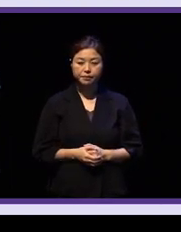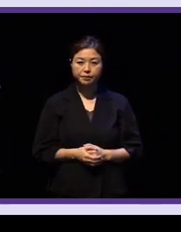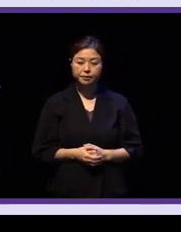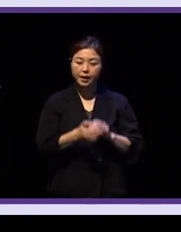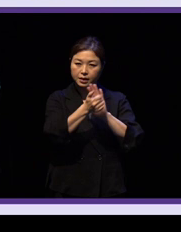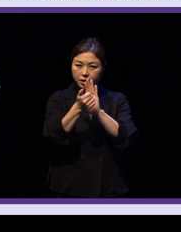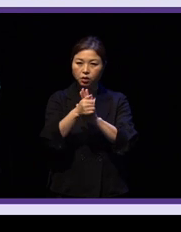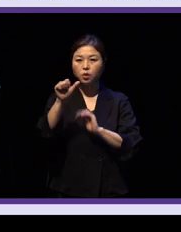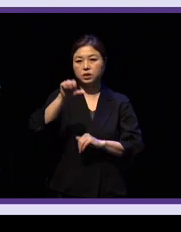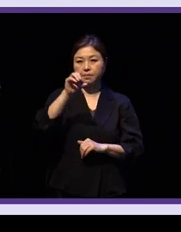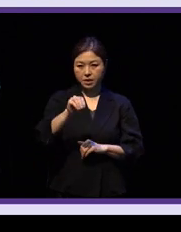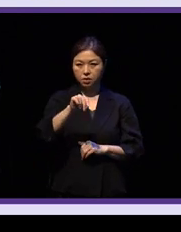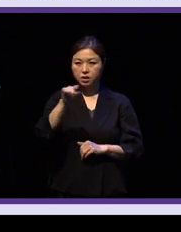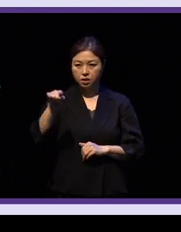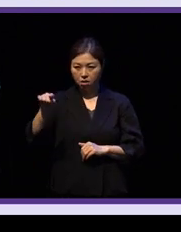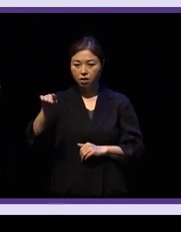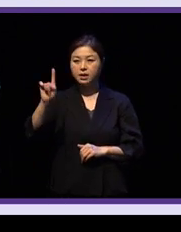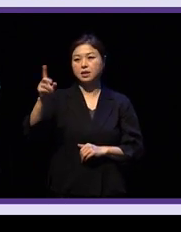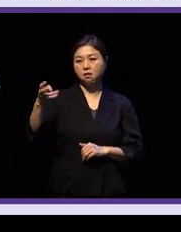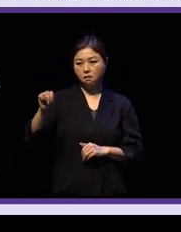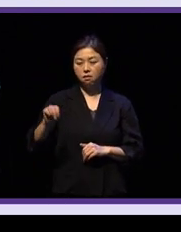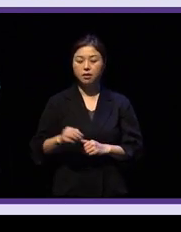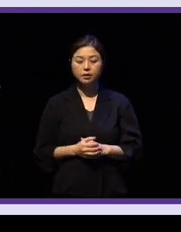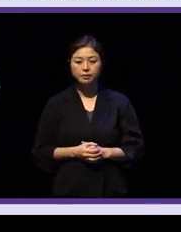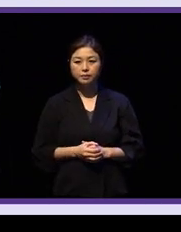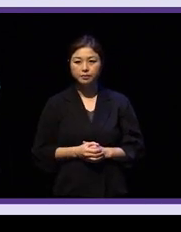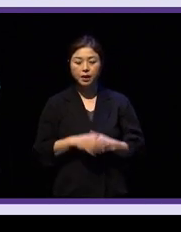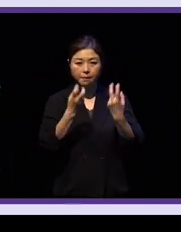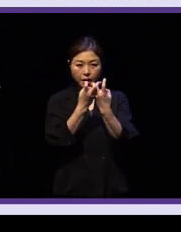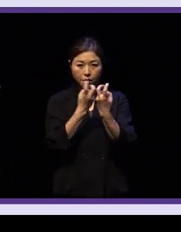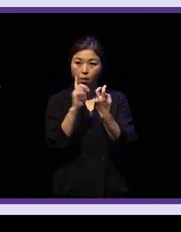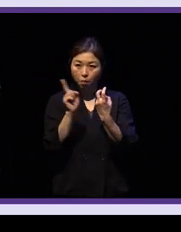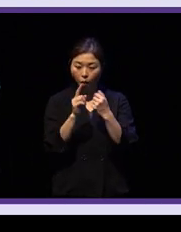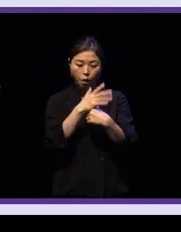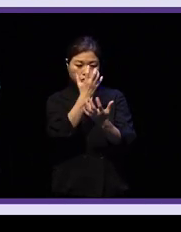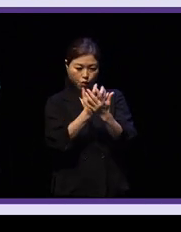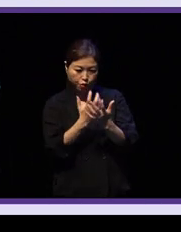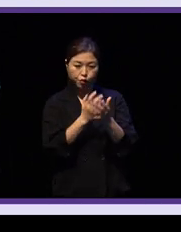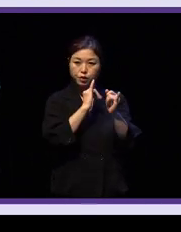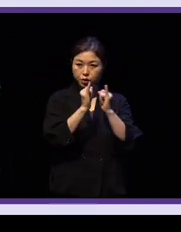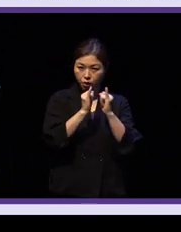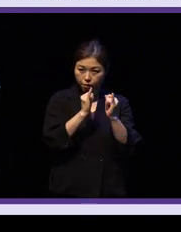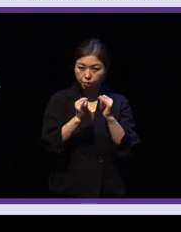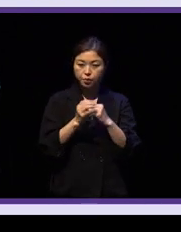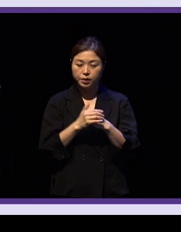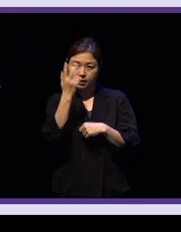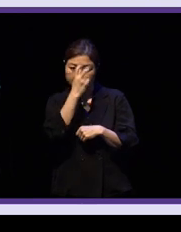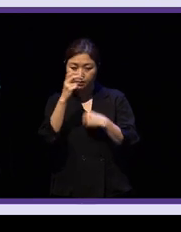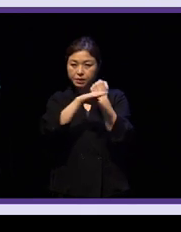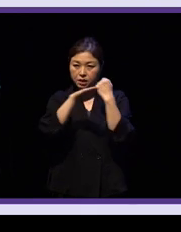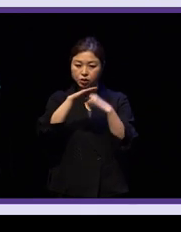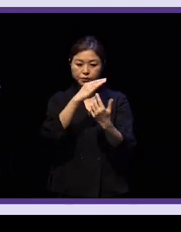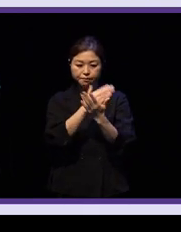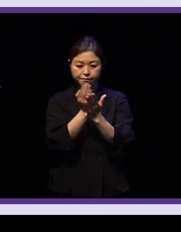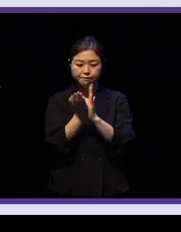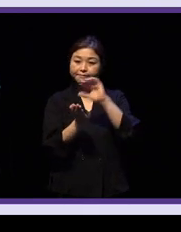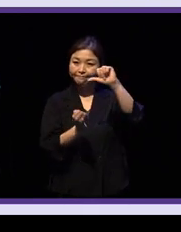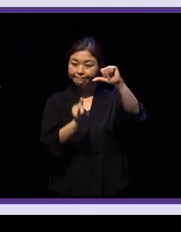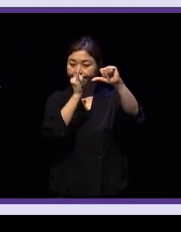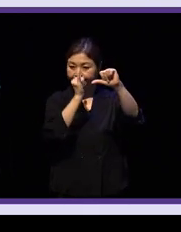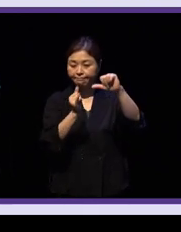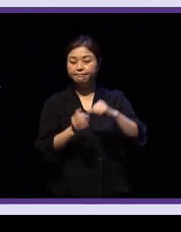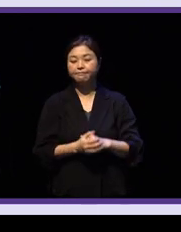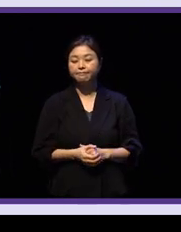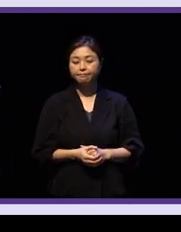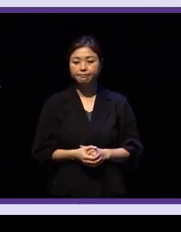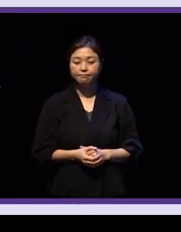지원규모는 최소 5천만원에서 최대 1억원이고 방법 역시 서류와 인터뷰 그리고 심의 기준 역시 5가지 영역으로